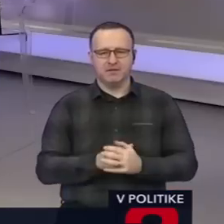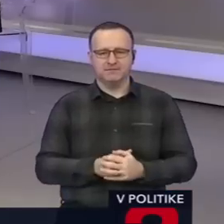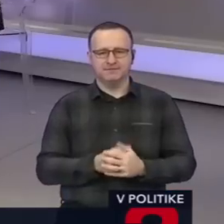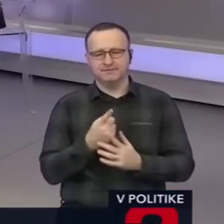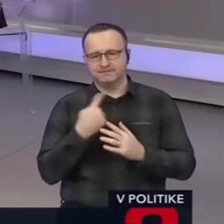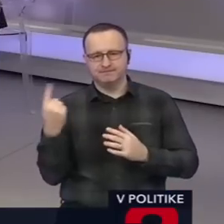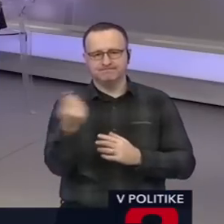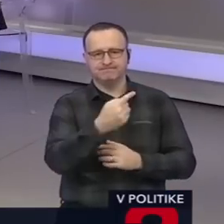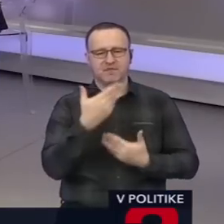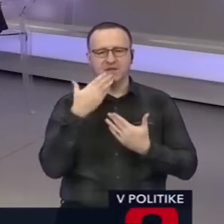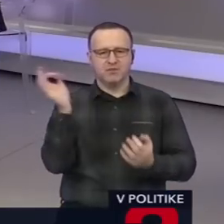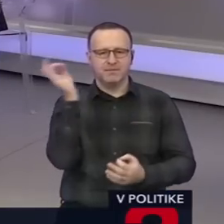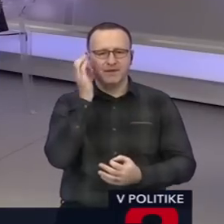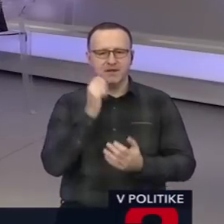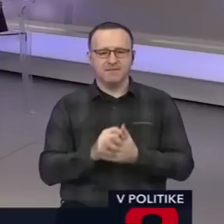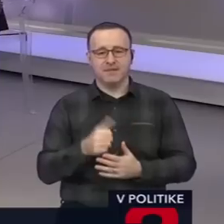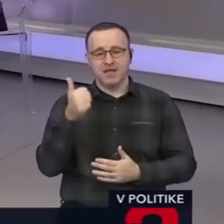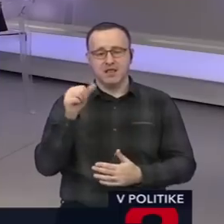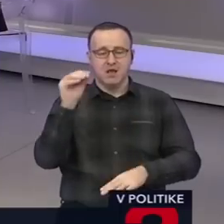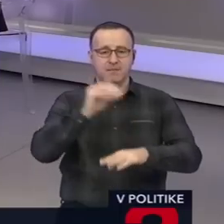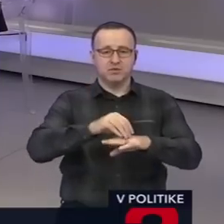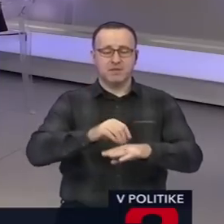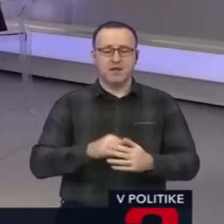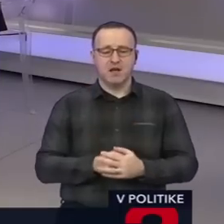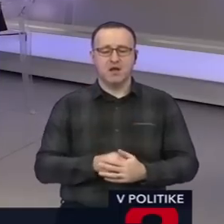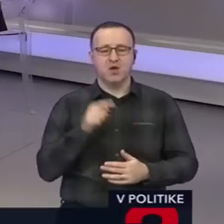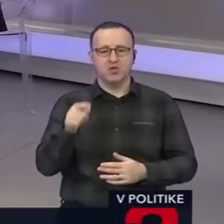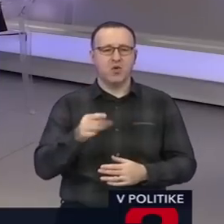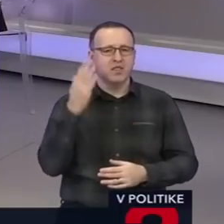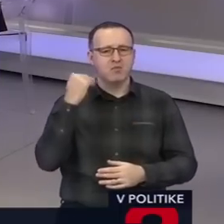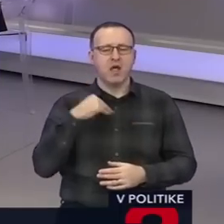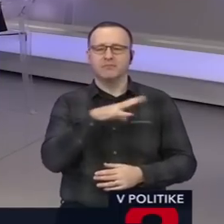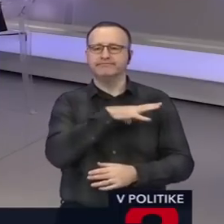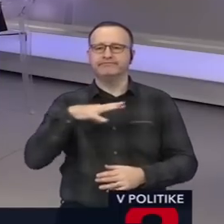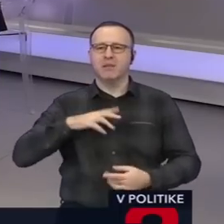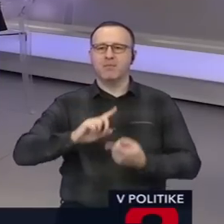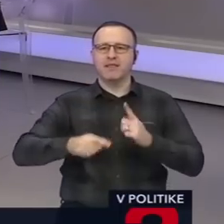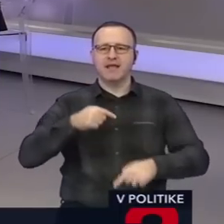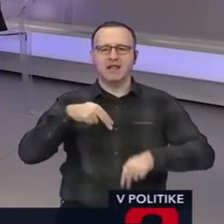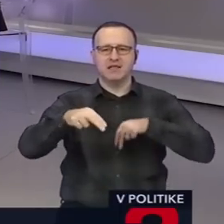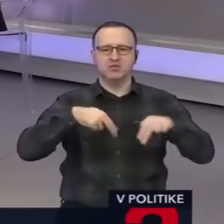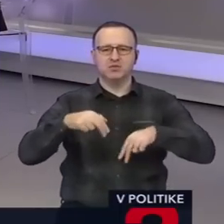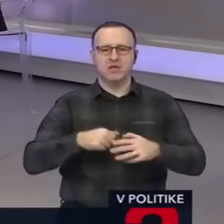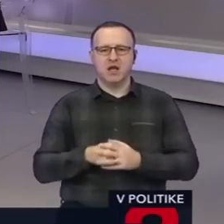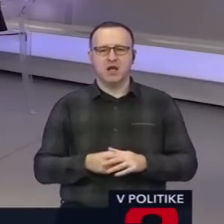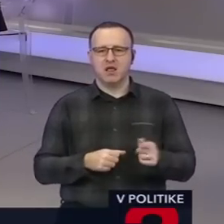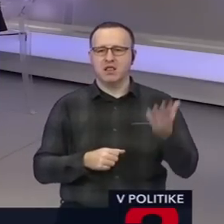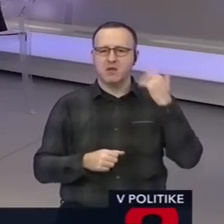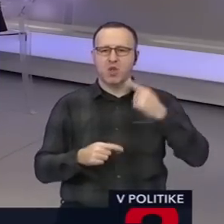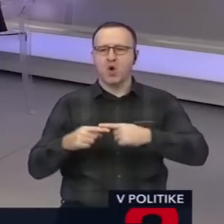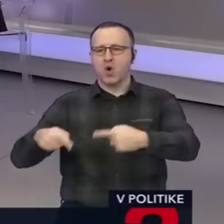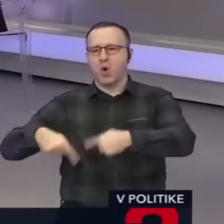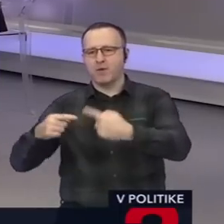Ja si dovolím jednu poznámku vzhľadom na to, že to nebola klasická politická diskusia a nebolo to o